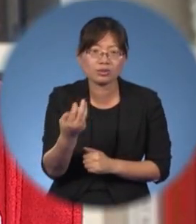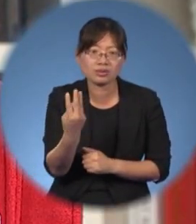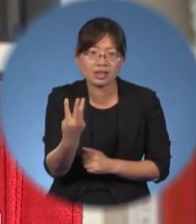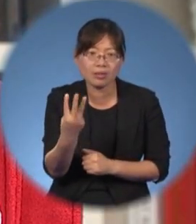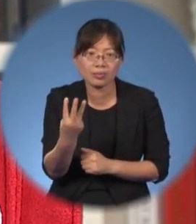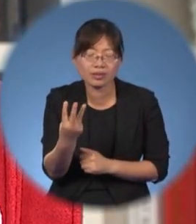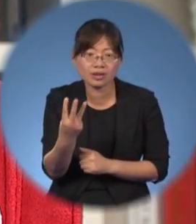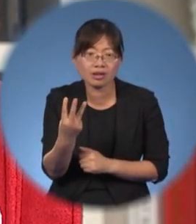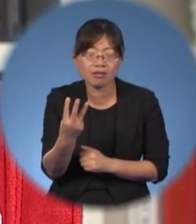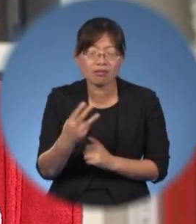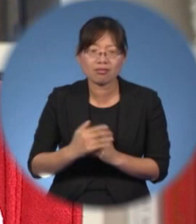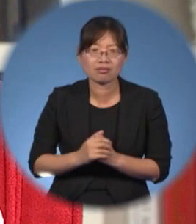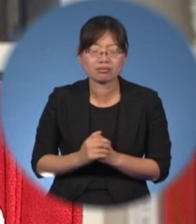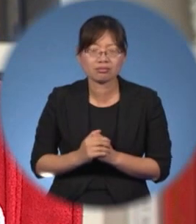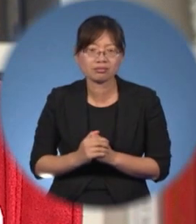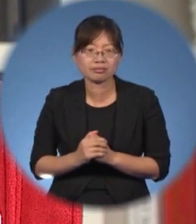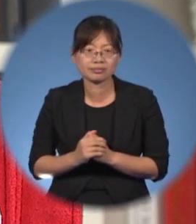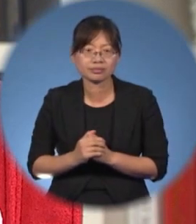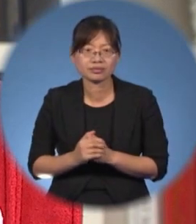1953년